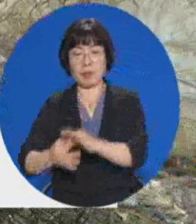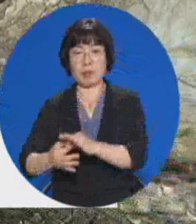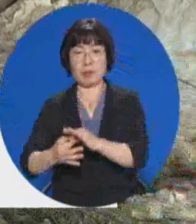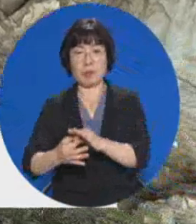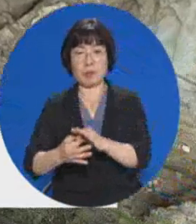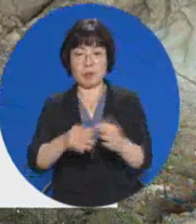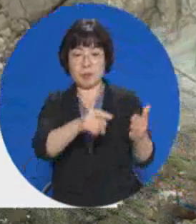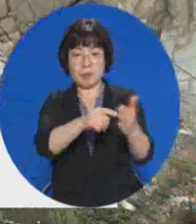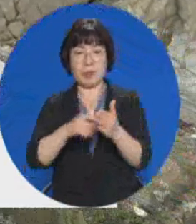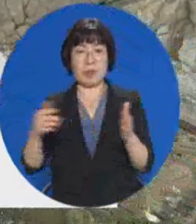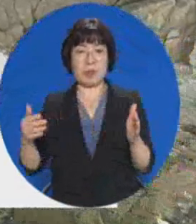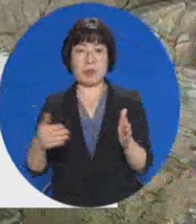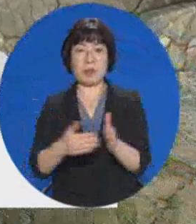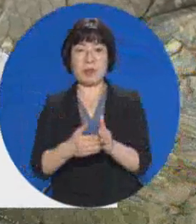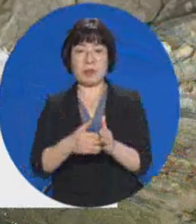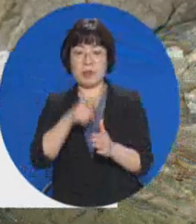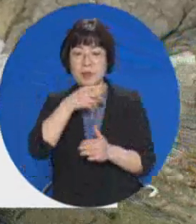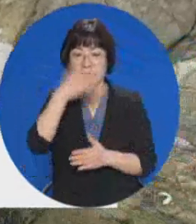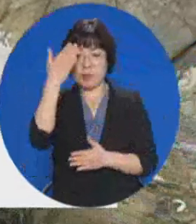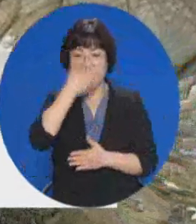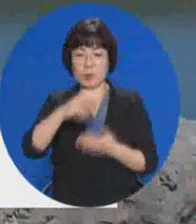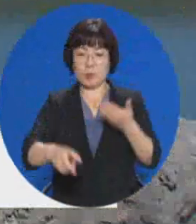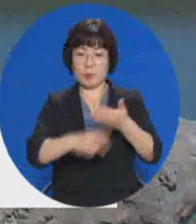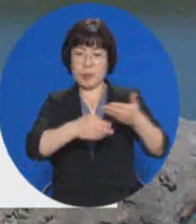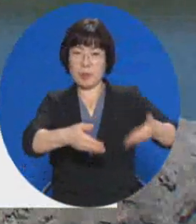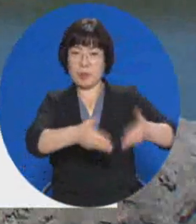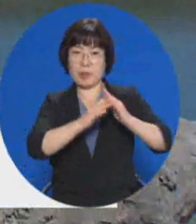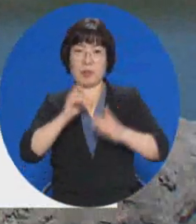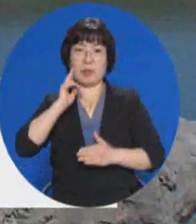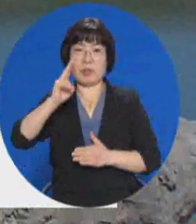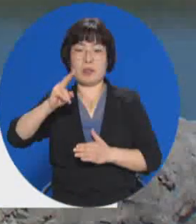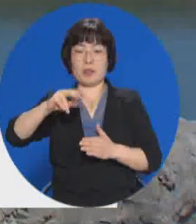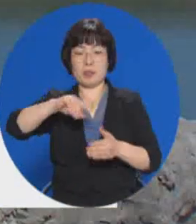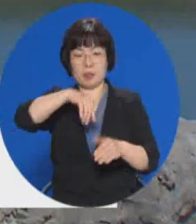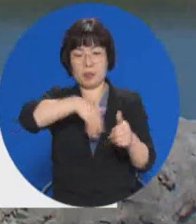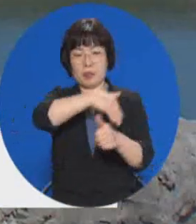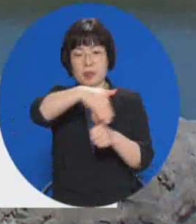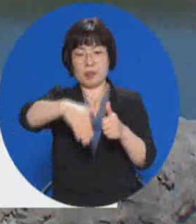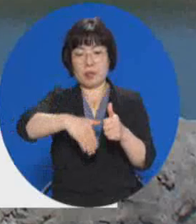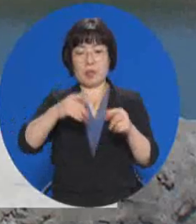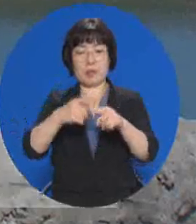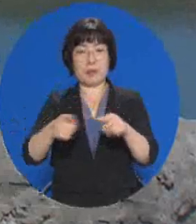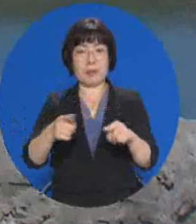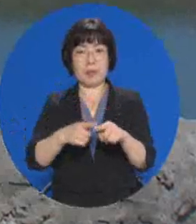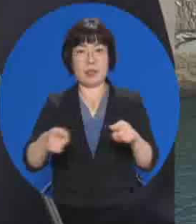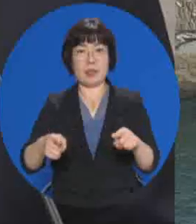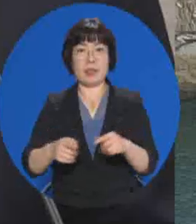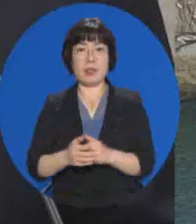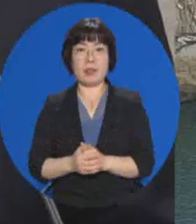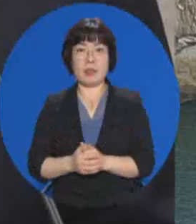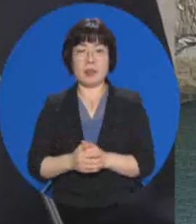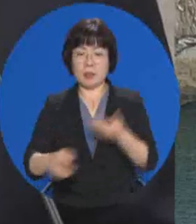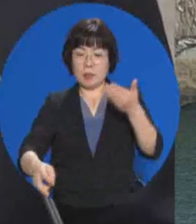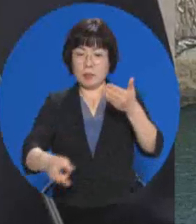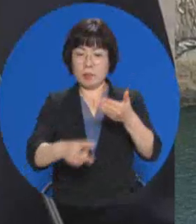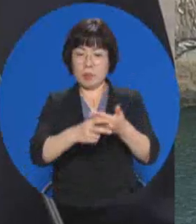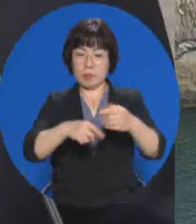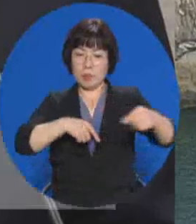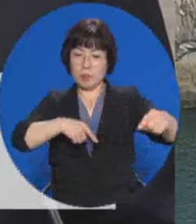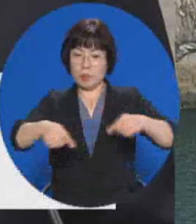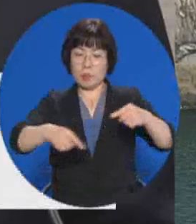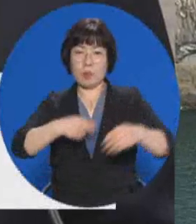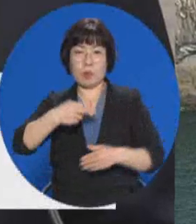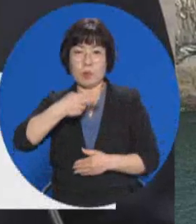현장이 드러나면서 여수 난개발 문제가 심각한 수준에 이르렀다는 분석이 제기되고 있습니다. 부당한 행정행위는